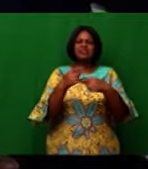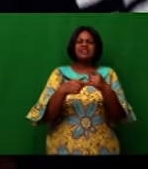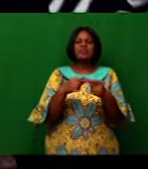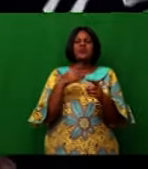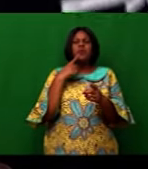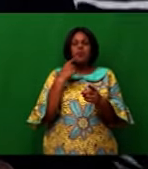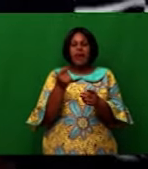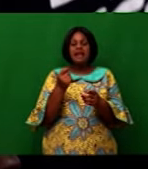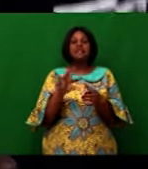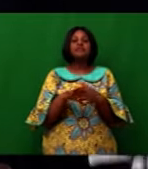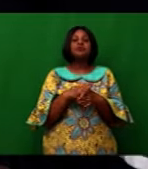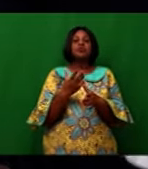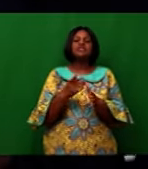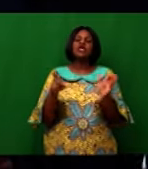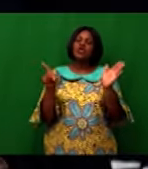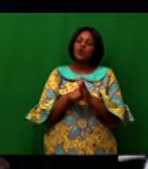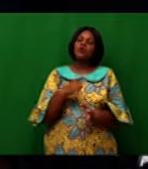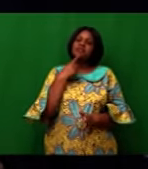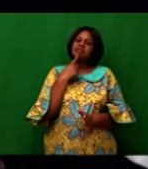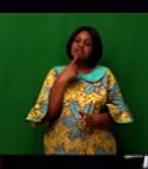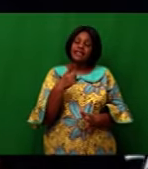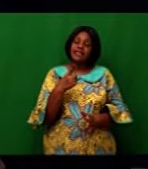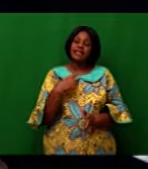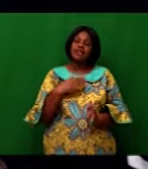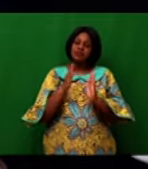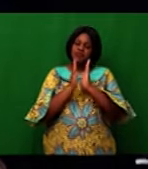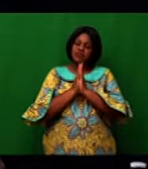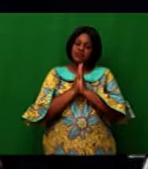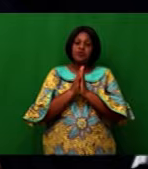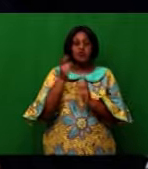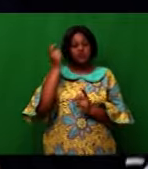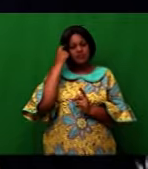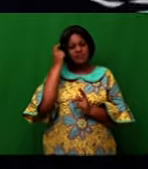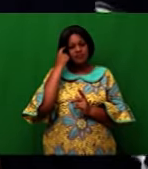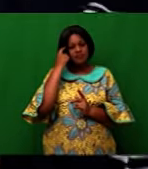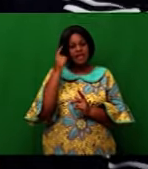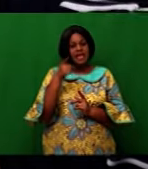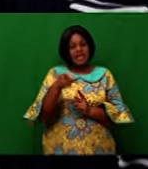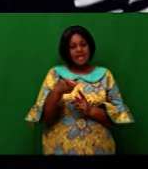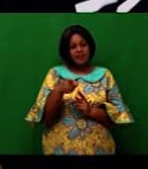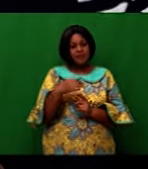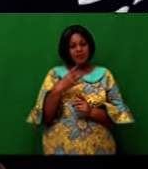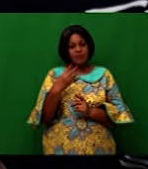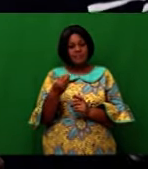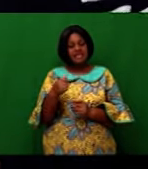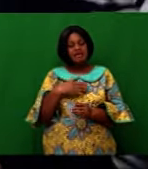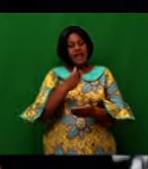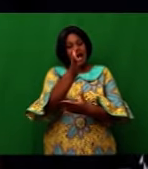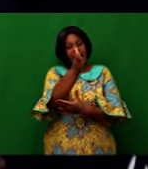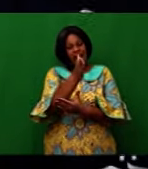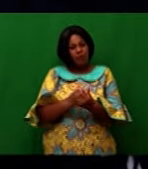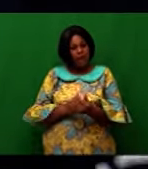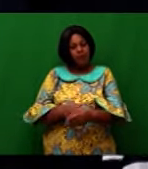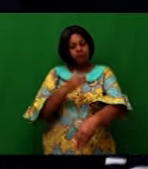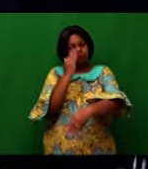havaenderere nokuti vari kutongwa nemutemo mutemo wechitendero chedu munouziva ndosaka muchitoti waba anotochekwa makumaoko munoziva